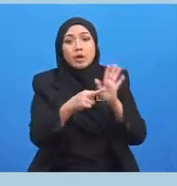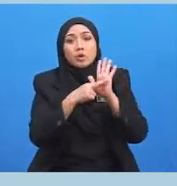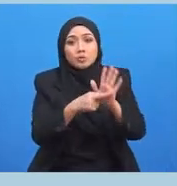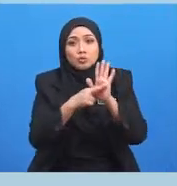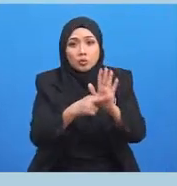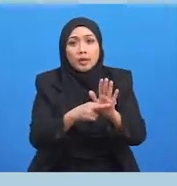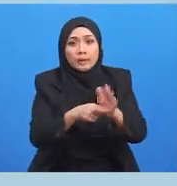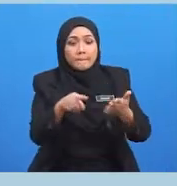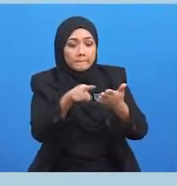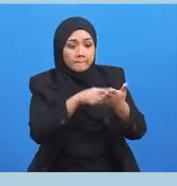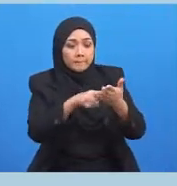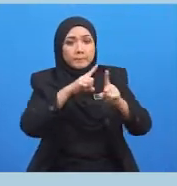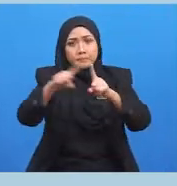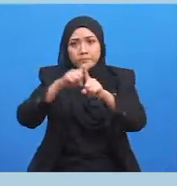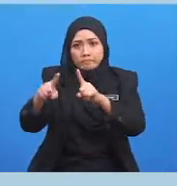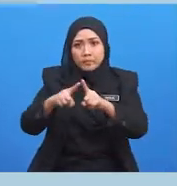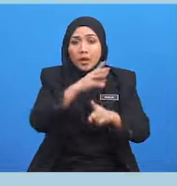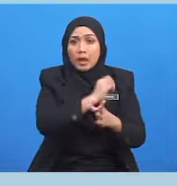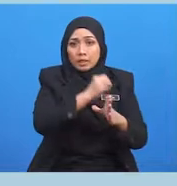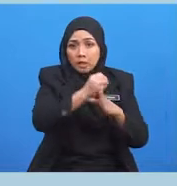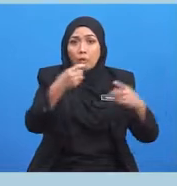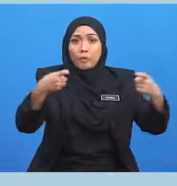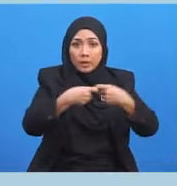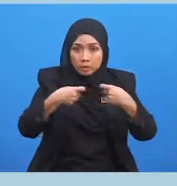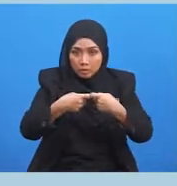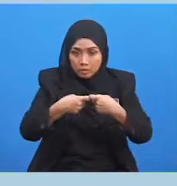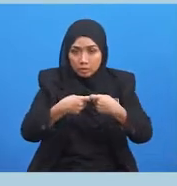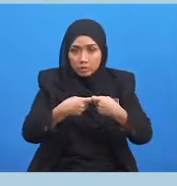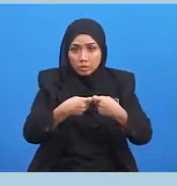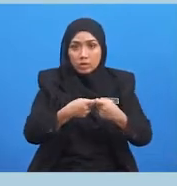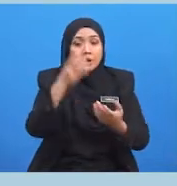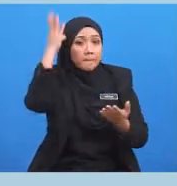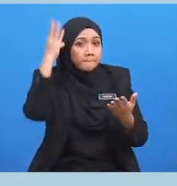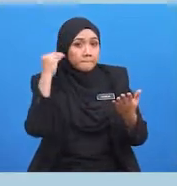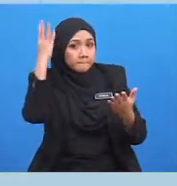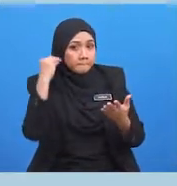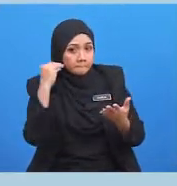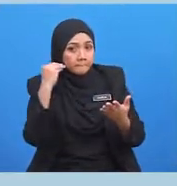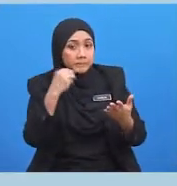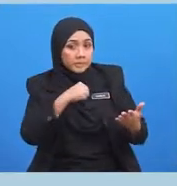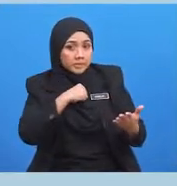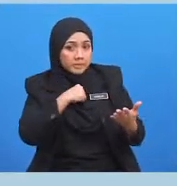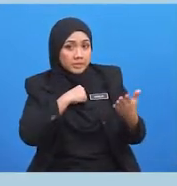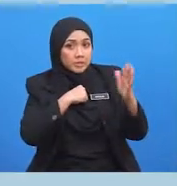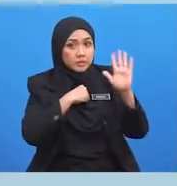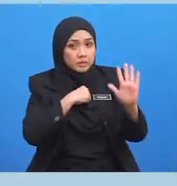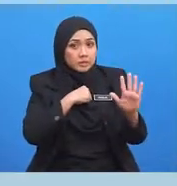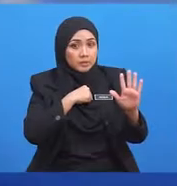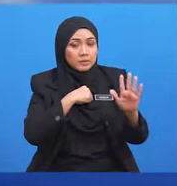media cetak atau elektronik. Kelima, pengalaman sendiri atau orang